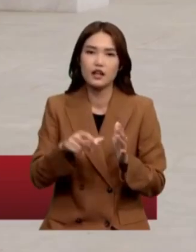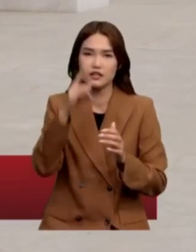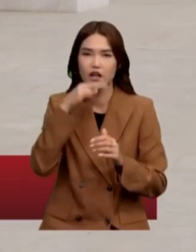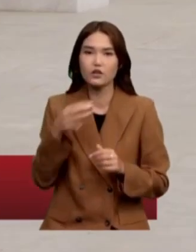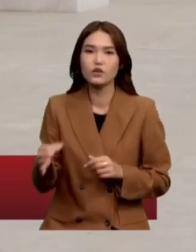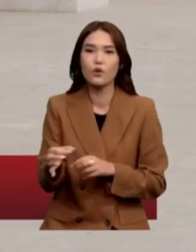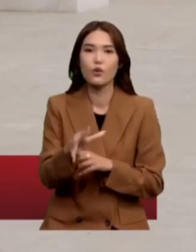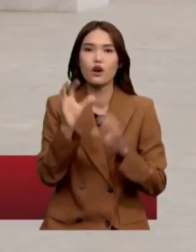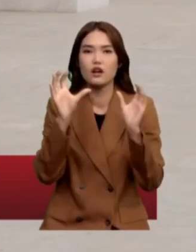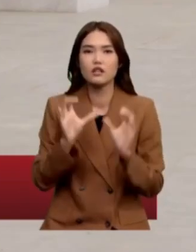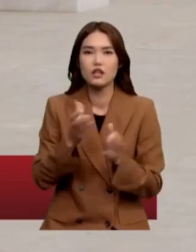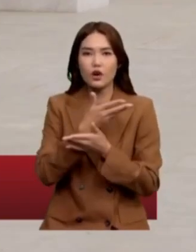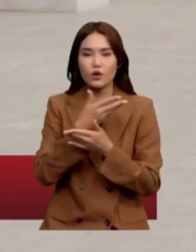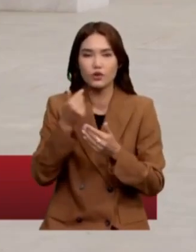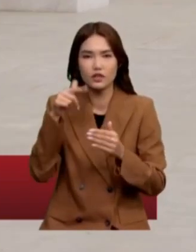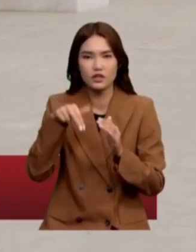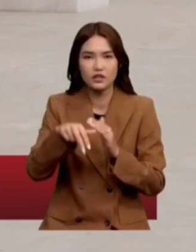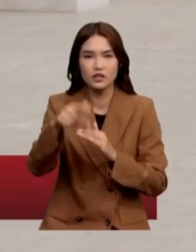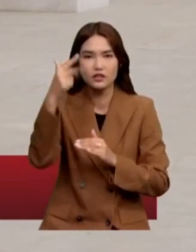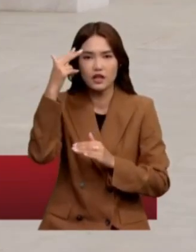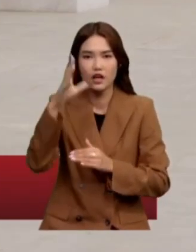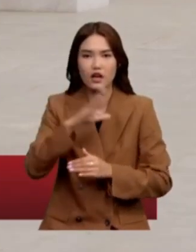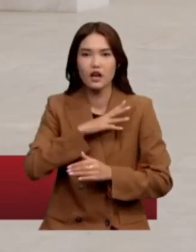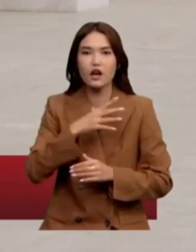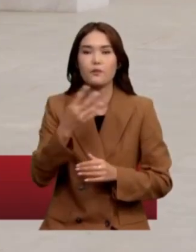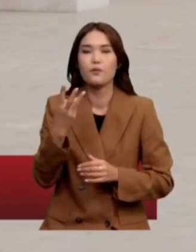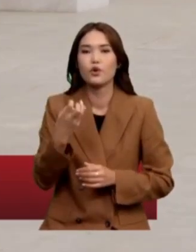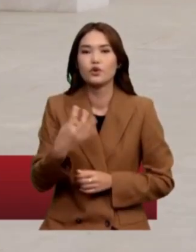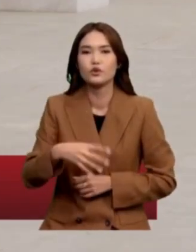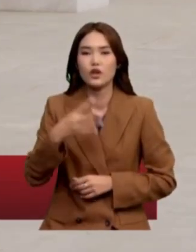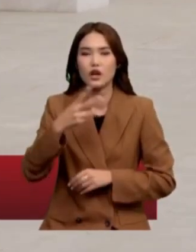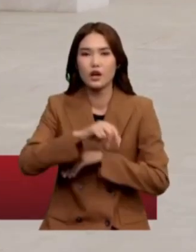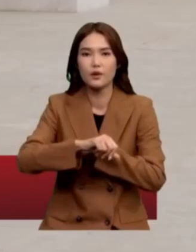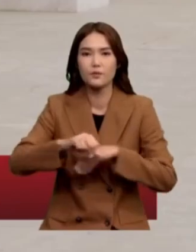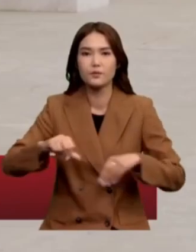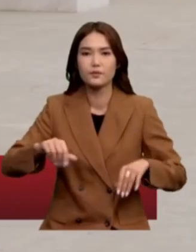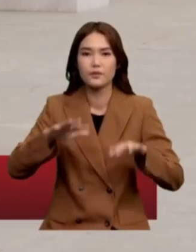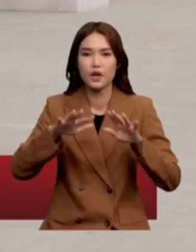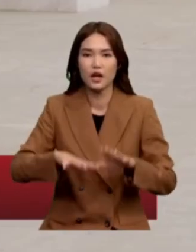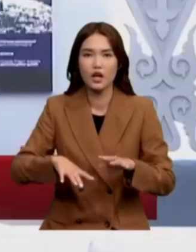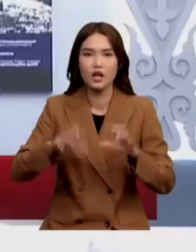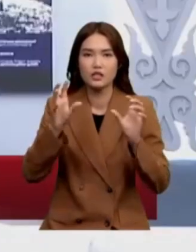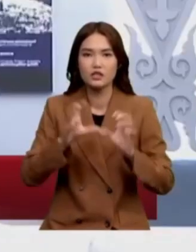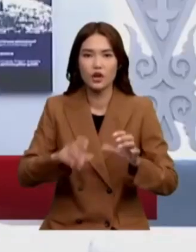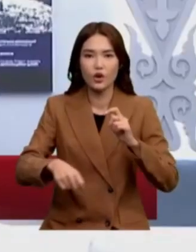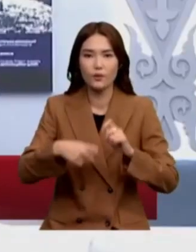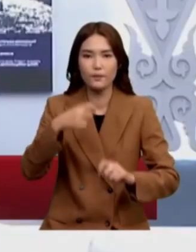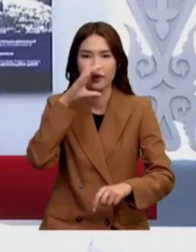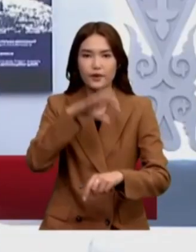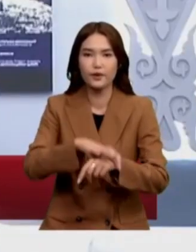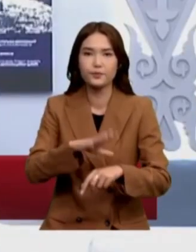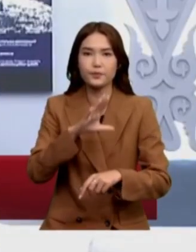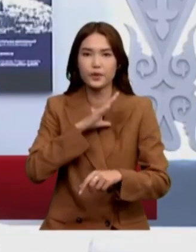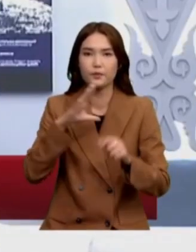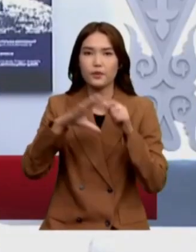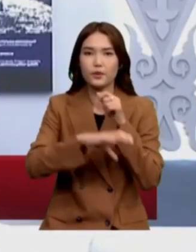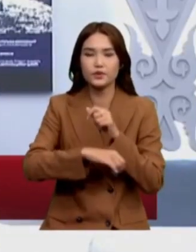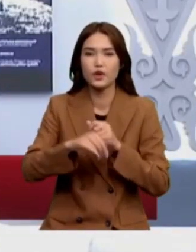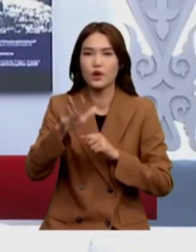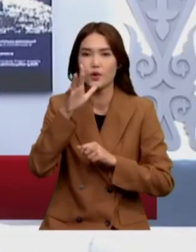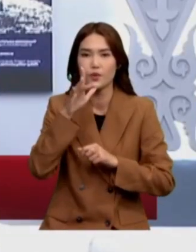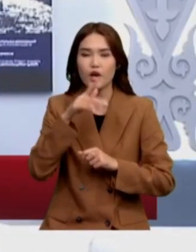аумағына заңсыз кірмек болған. 344-і мемлекеттік шекара режимін бұзған үшін ұсталған. Соңғы уақытта өзге